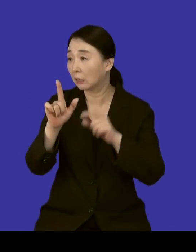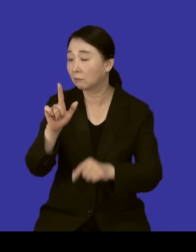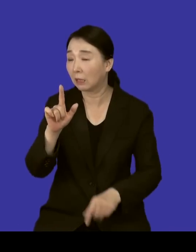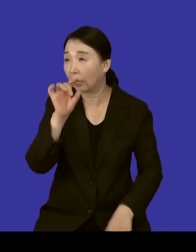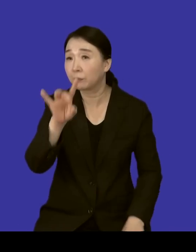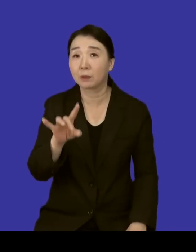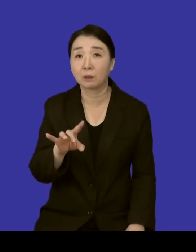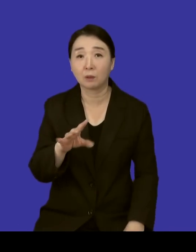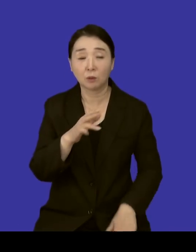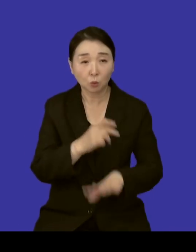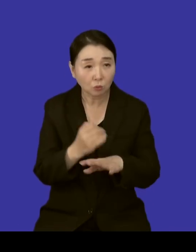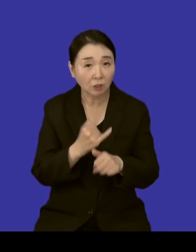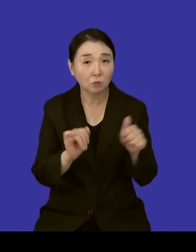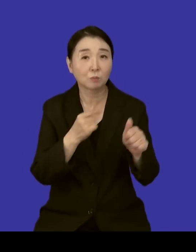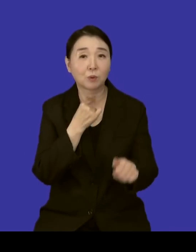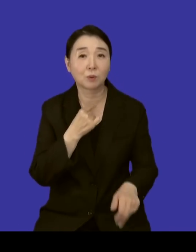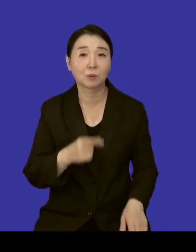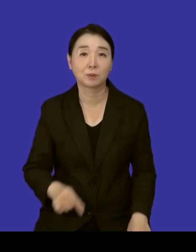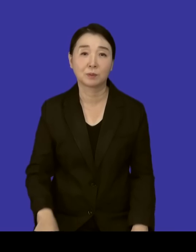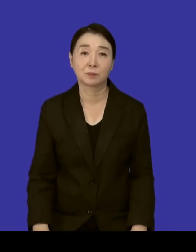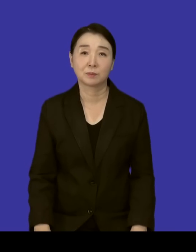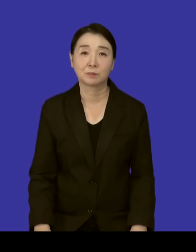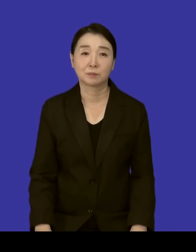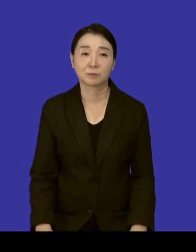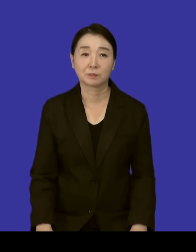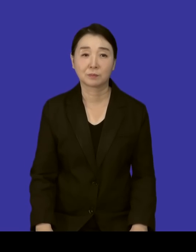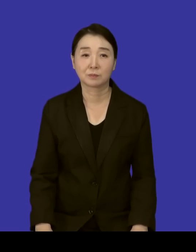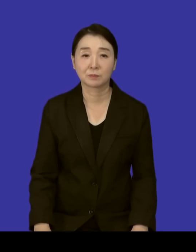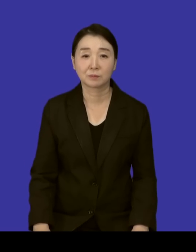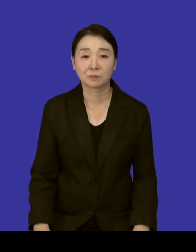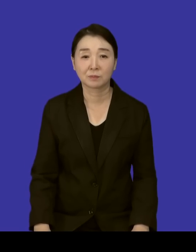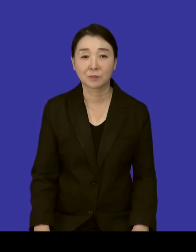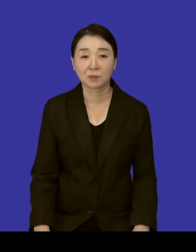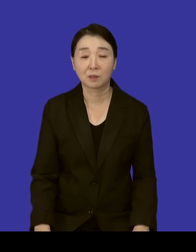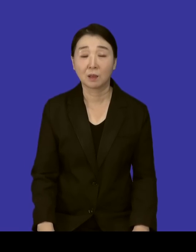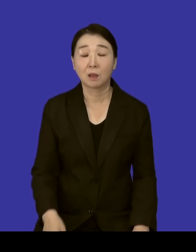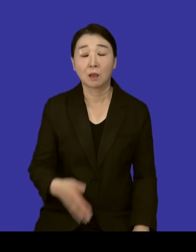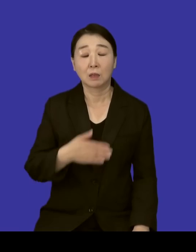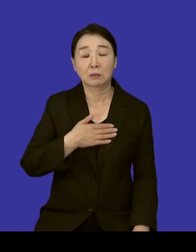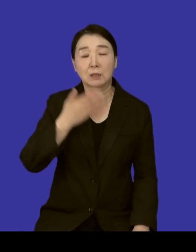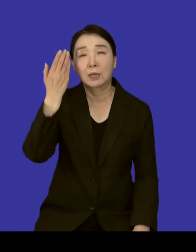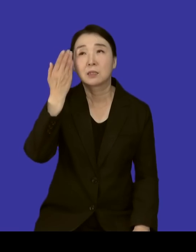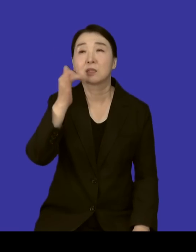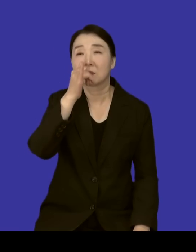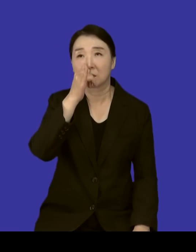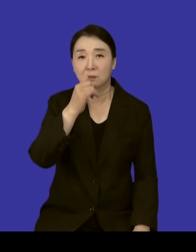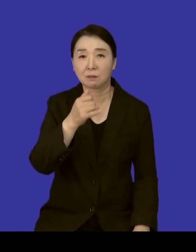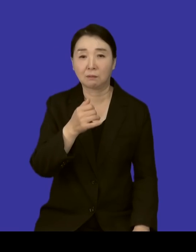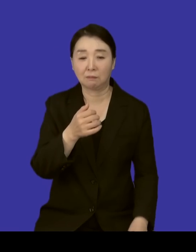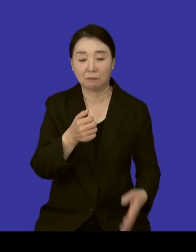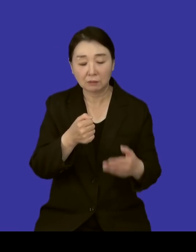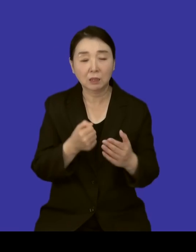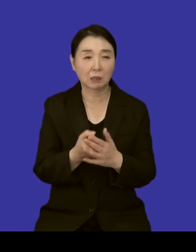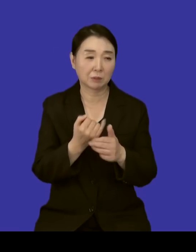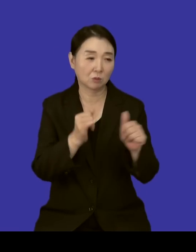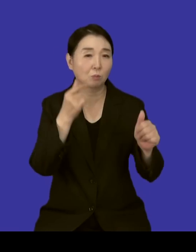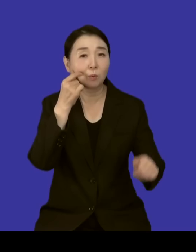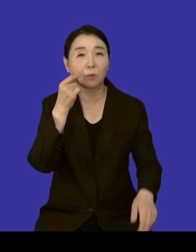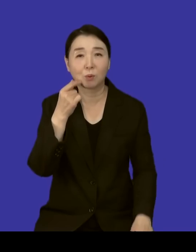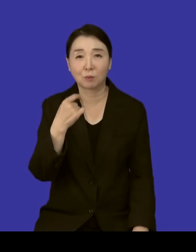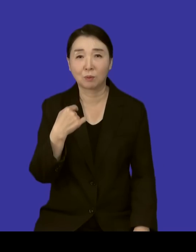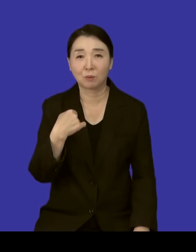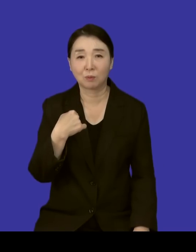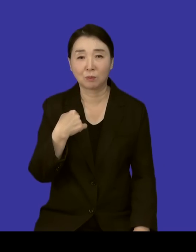그러니까 이혼을 해야 되겠는 거예요. 네. 네. 예. 근데 너무 교양이 있어서 이혼을 못 하겠는 거예요. 아, 예전에 예. 굉장히 흠이 됐잖아요. 예.